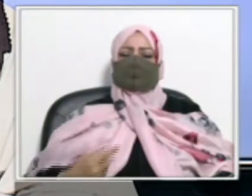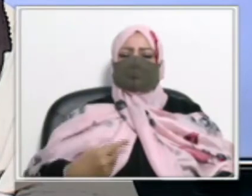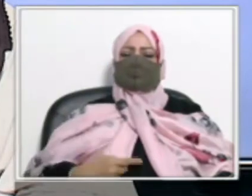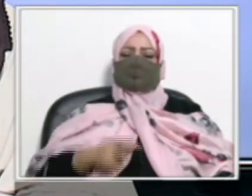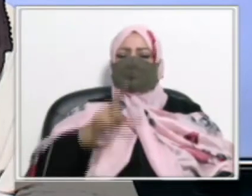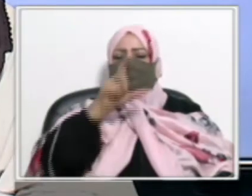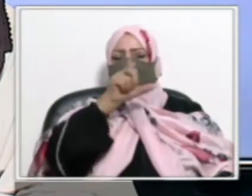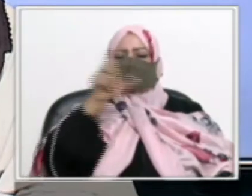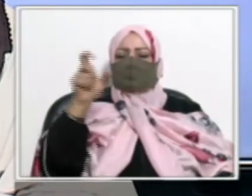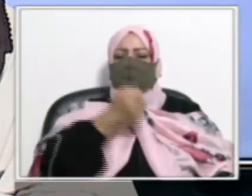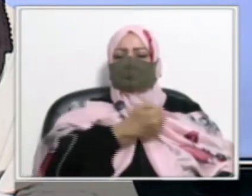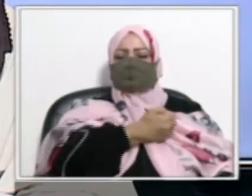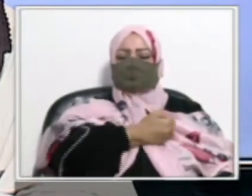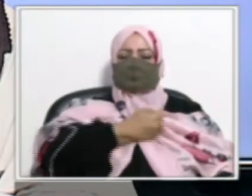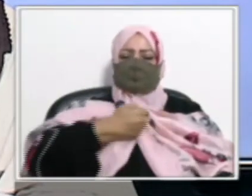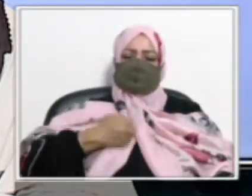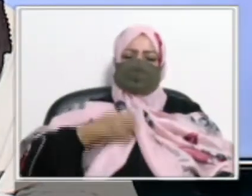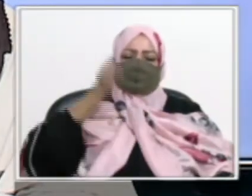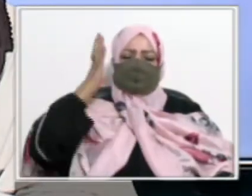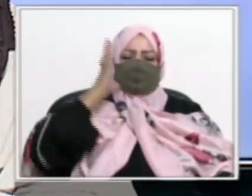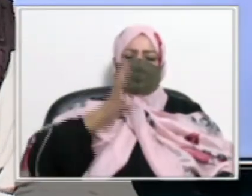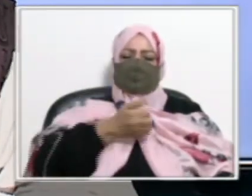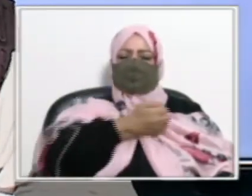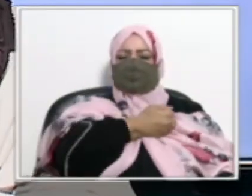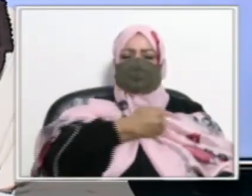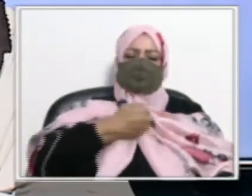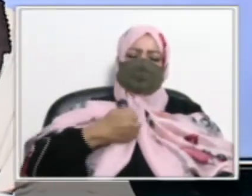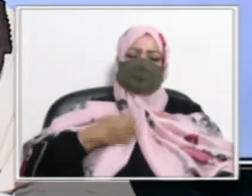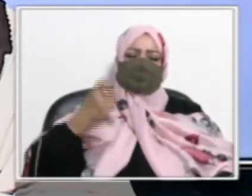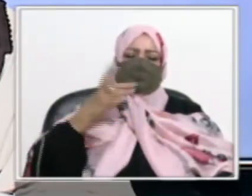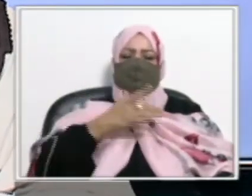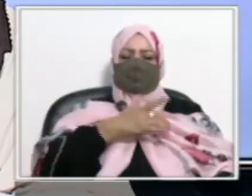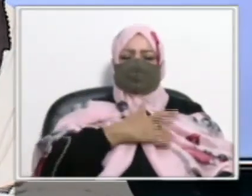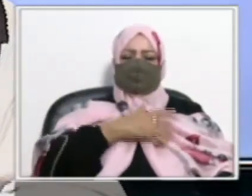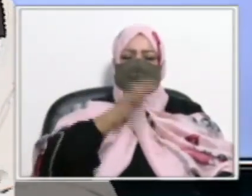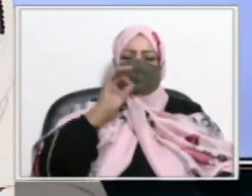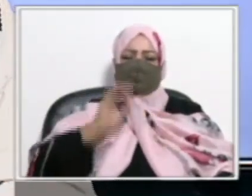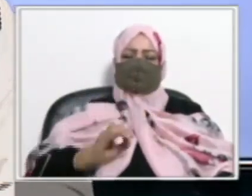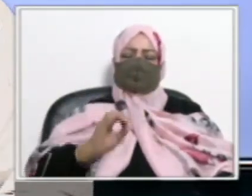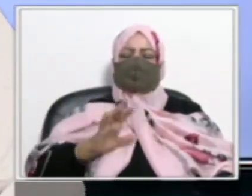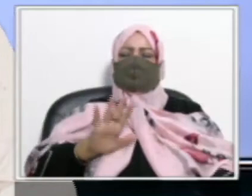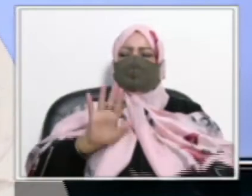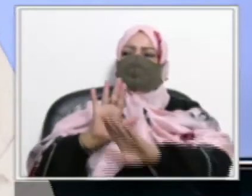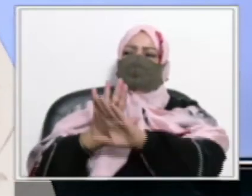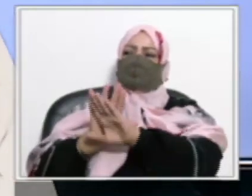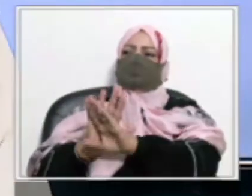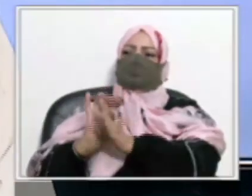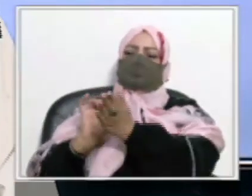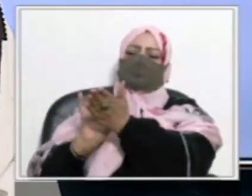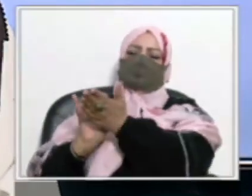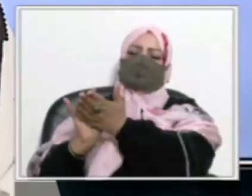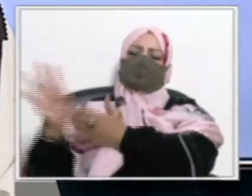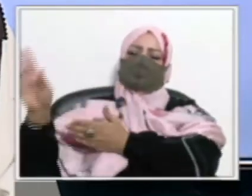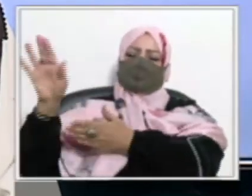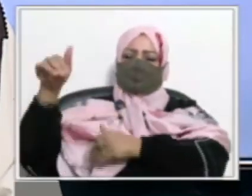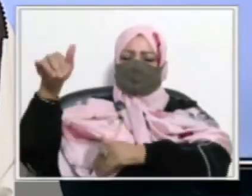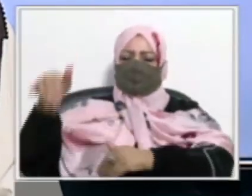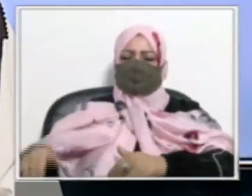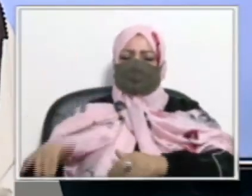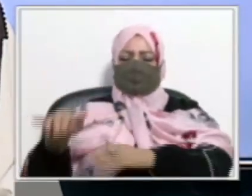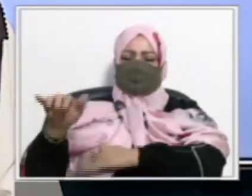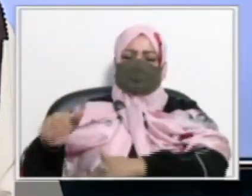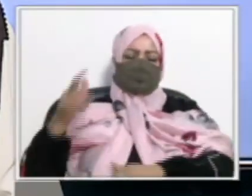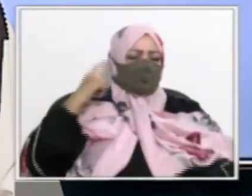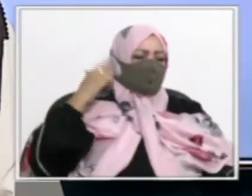الممات، فلا يستمع ولا يستجيب للشياطين التي توسوس له وهو في سكرات الموت، يقولون له أنت